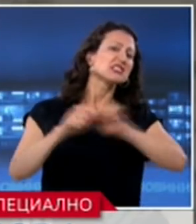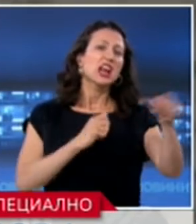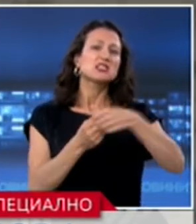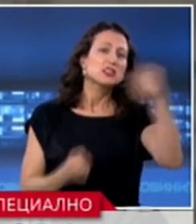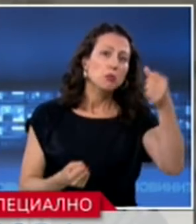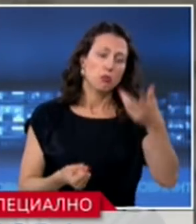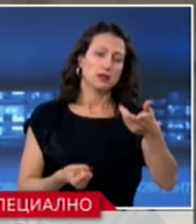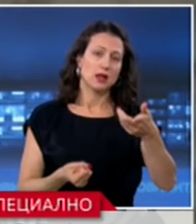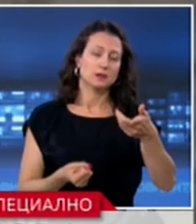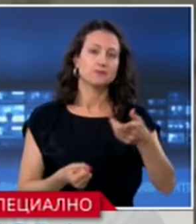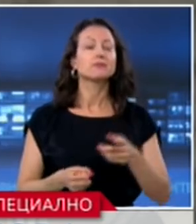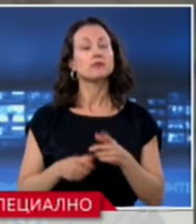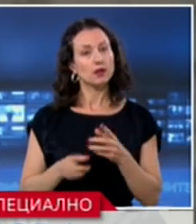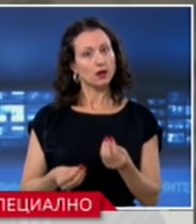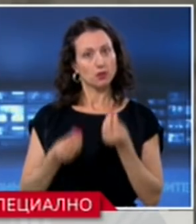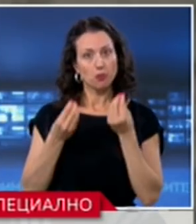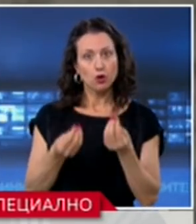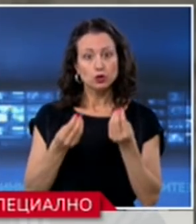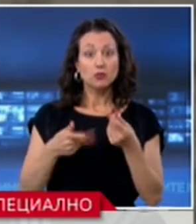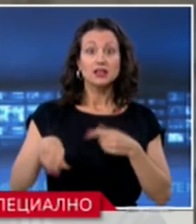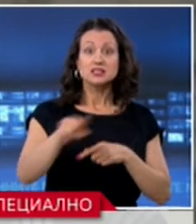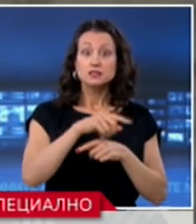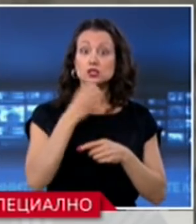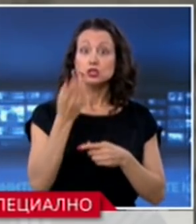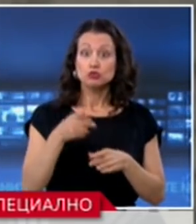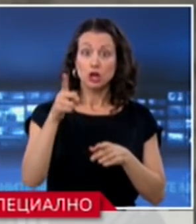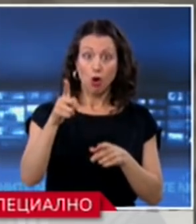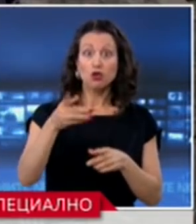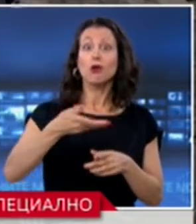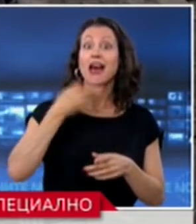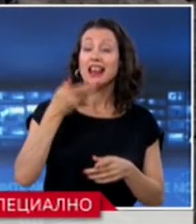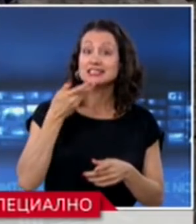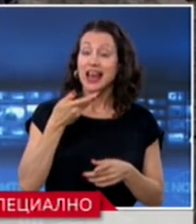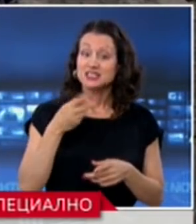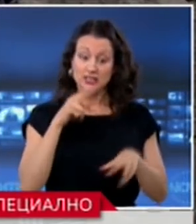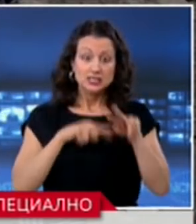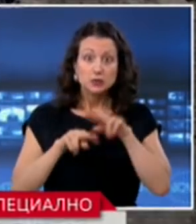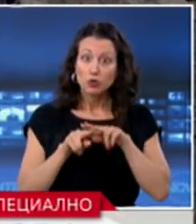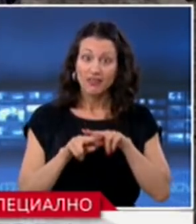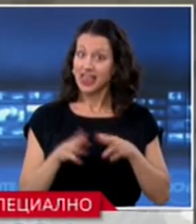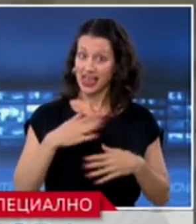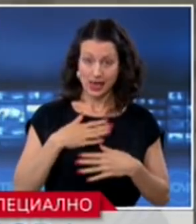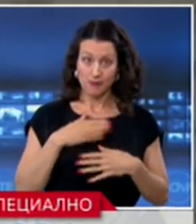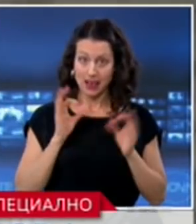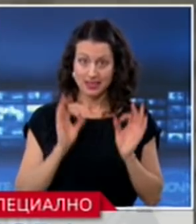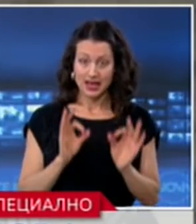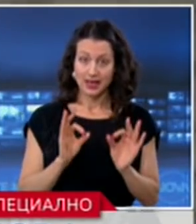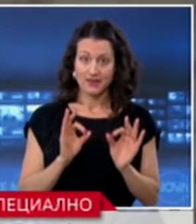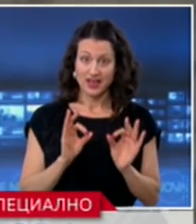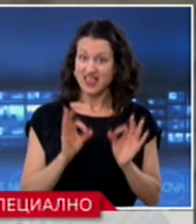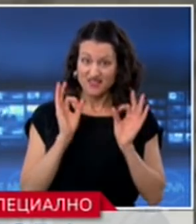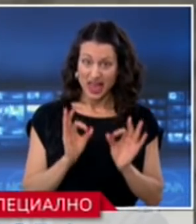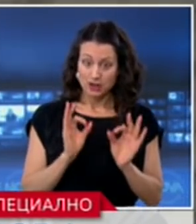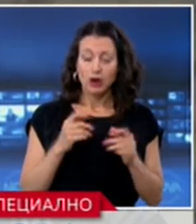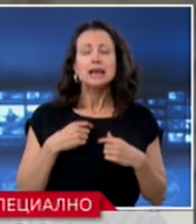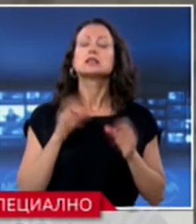било правилно, всъщност, за случаите, за които той говори, да се провери първо дали има такива. Аз съм сигурен, че има, защото